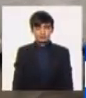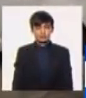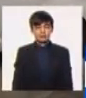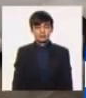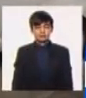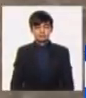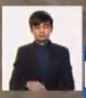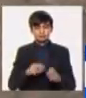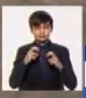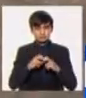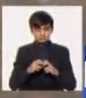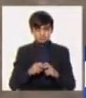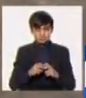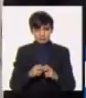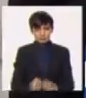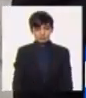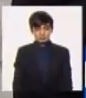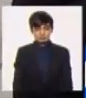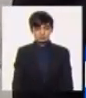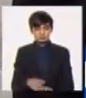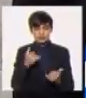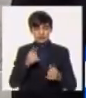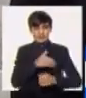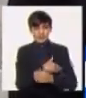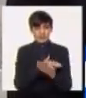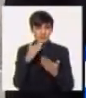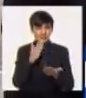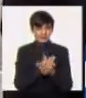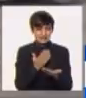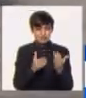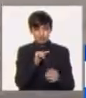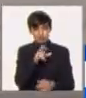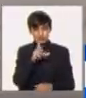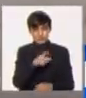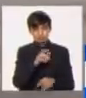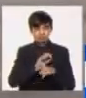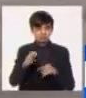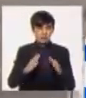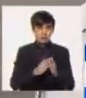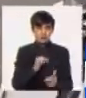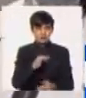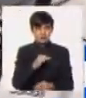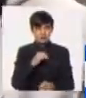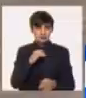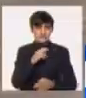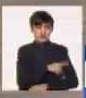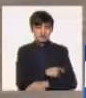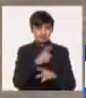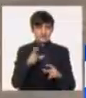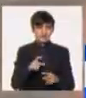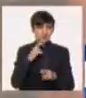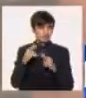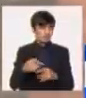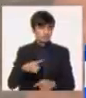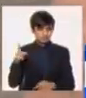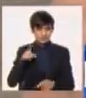бесконтактным способом. Если температура повышенная, то человека отправляют домой и рекомендуют обратиться к врачам. Но